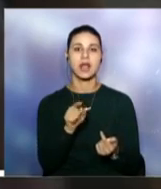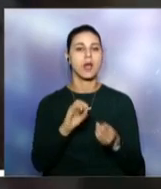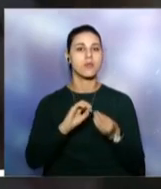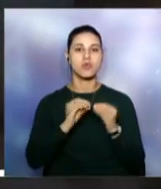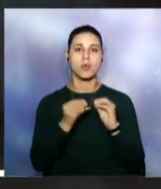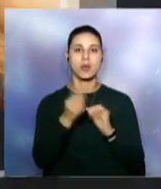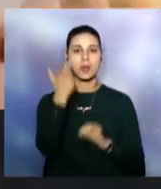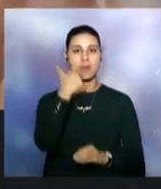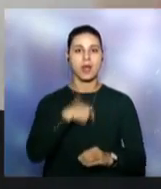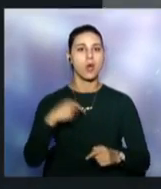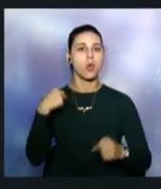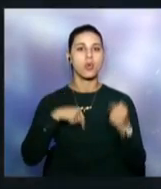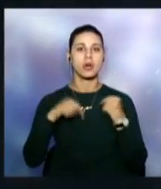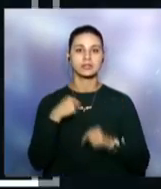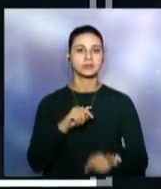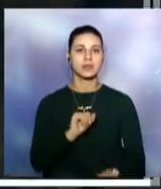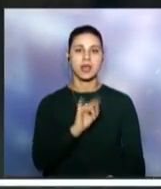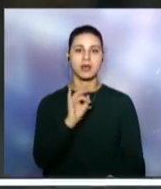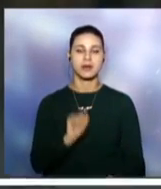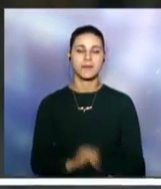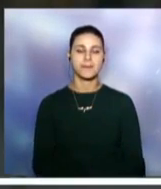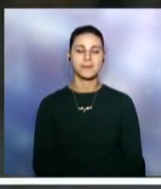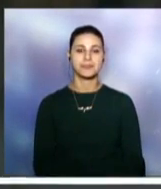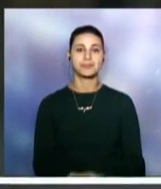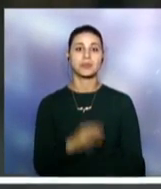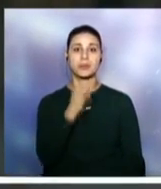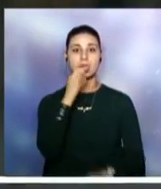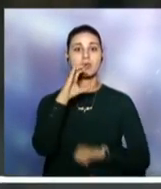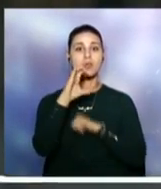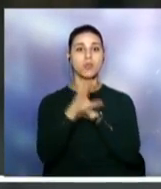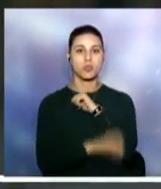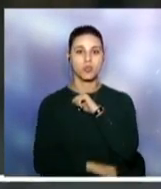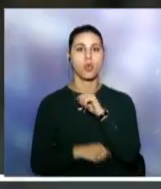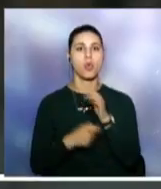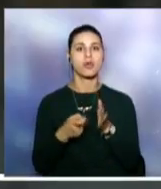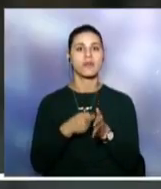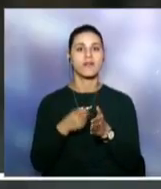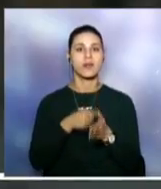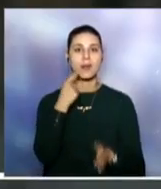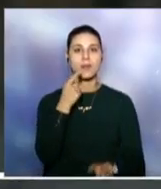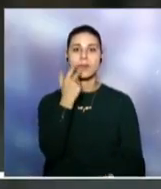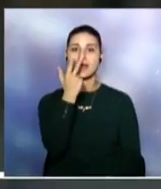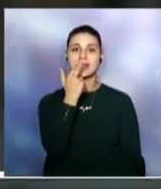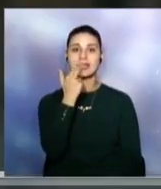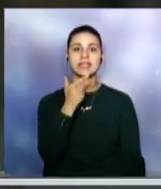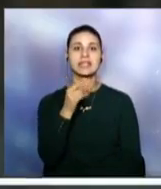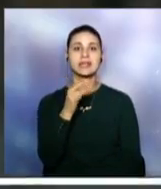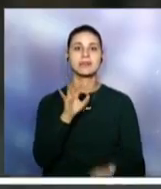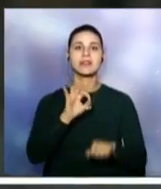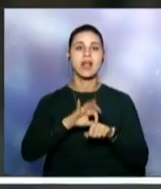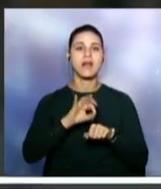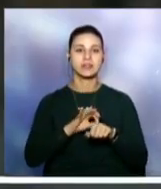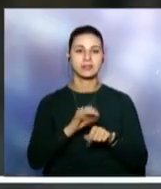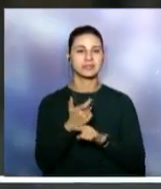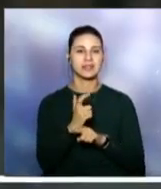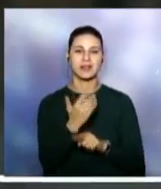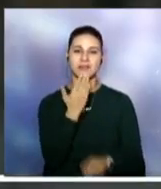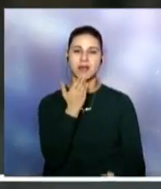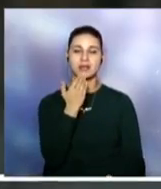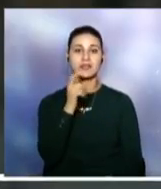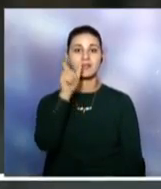არაზიანებს ორგანიზმს. უკანასკნელმა კვლევებმა აჩვენა, რომ გრიპის ვირუსი დაავადება გაცილებით მარტივია. საკმარისია